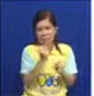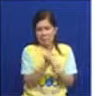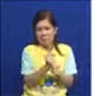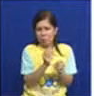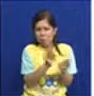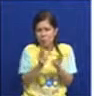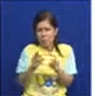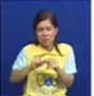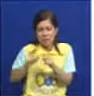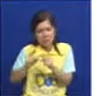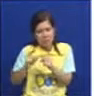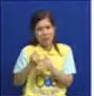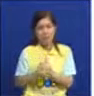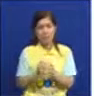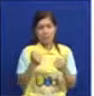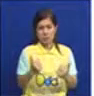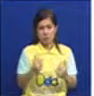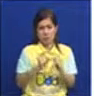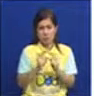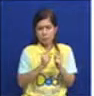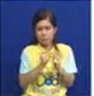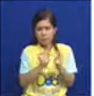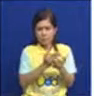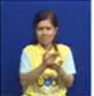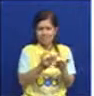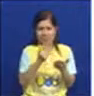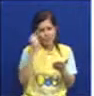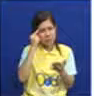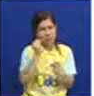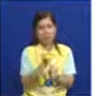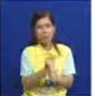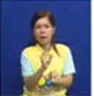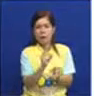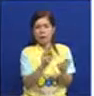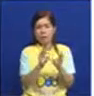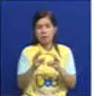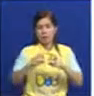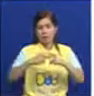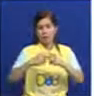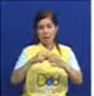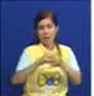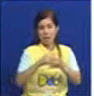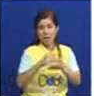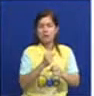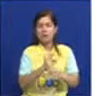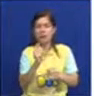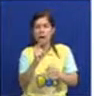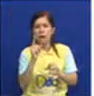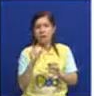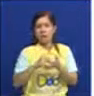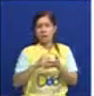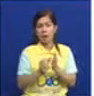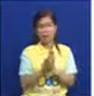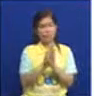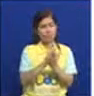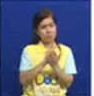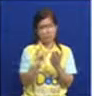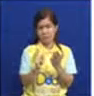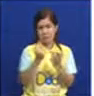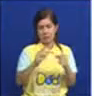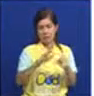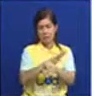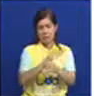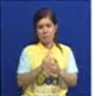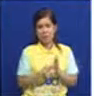นะครับเพราะนั้นวันนี้ก็หารือกันต่อไปว่าเออเราจะแก้ปัญหาข้าวทั้งระบบได้อย่างไรมันก็ต้องมีปฏิรูปใหม่ทั้งระบบนะเริ่ม